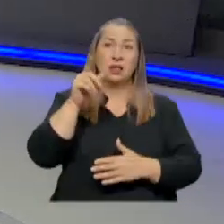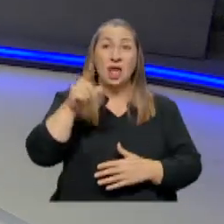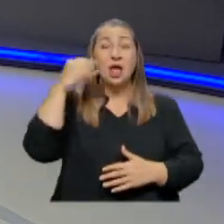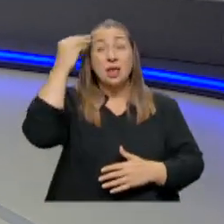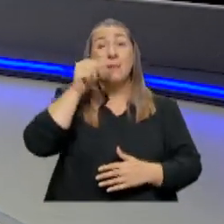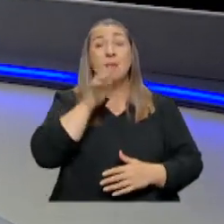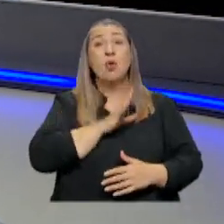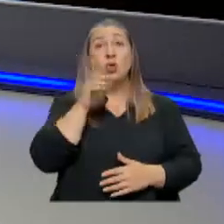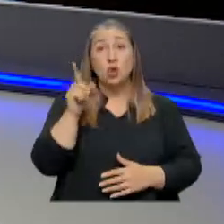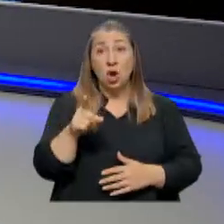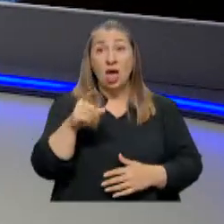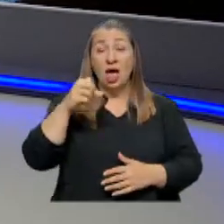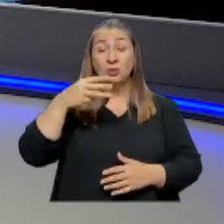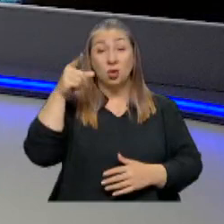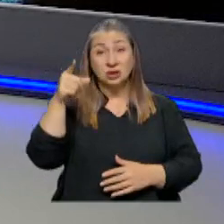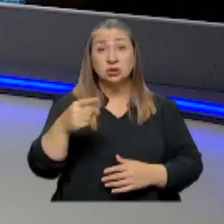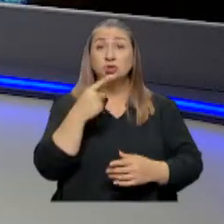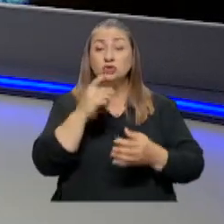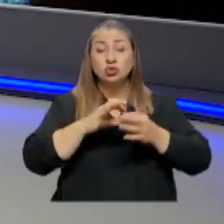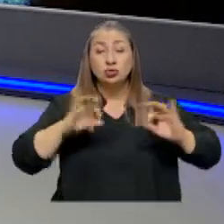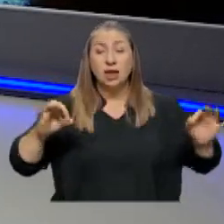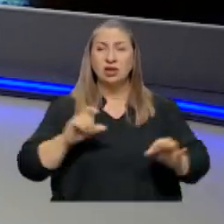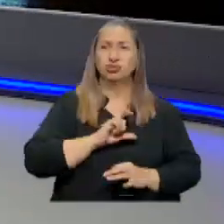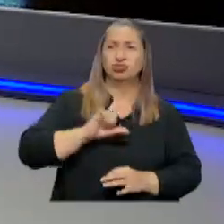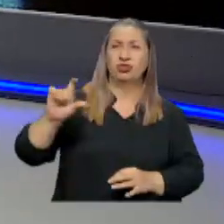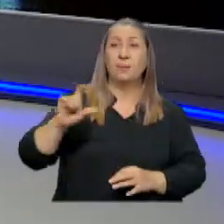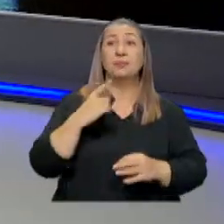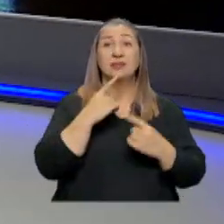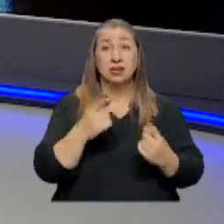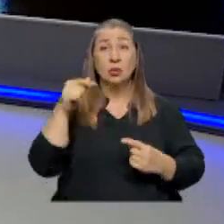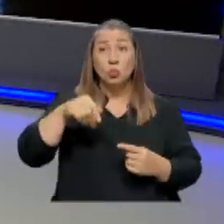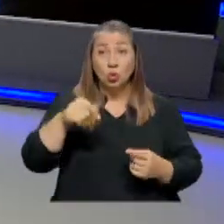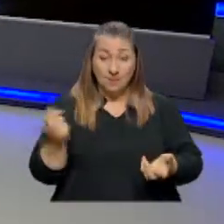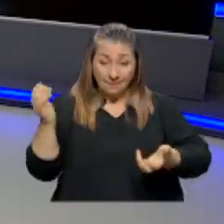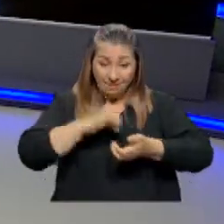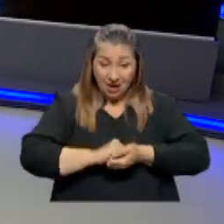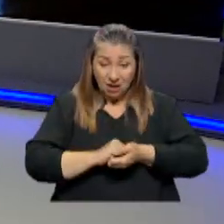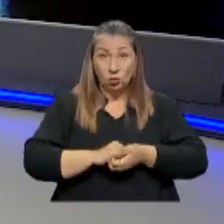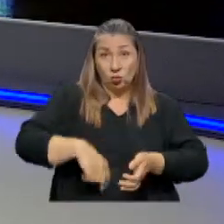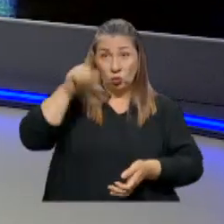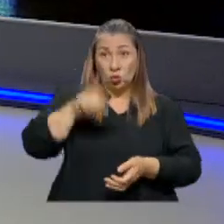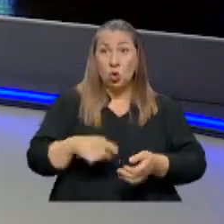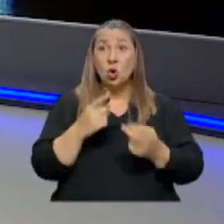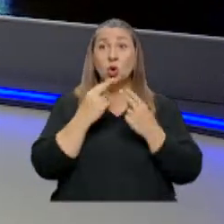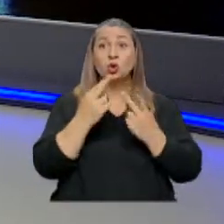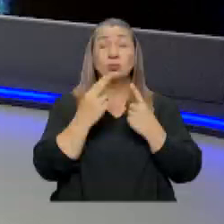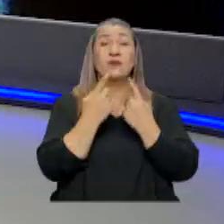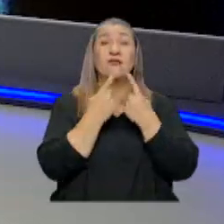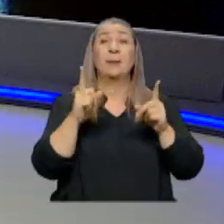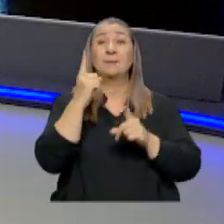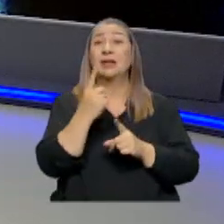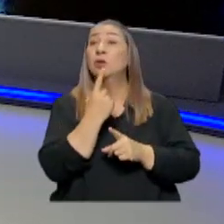Ekrem İmamoğlu Erdoğan'ın sözlerine yanıt verdi ve dedi ki bu gün birlik günü konuşma